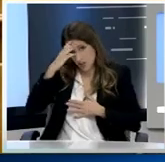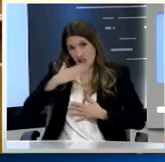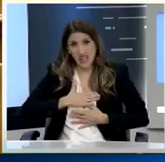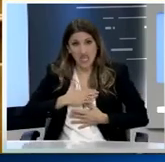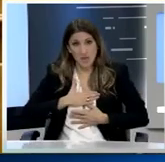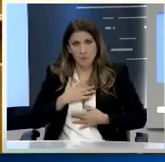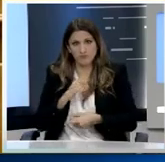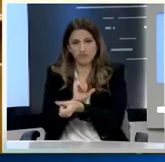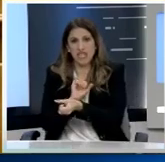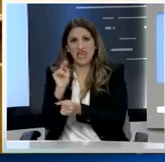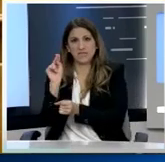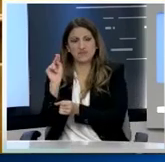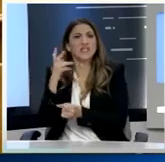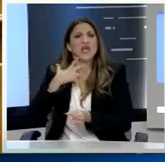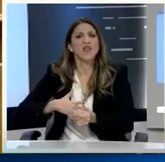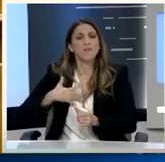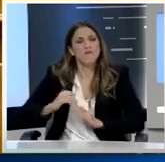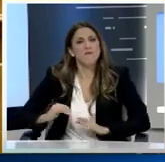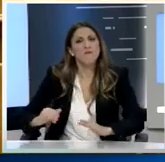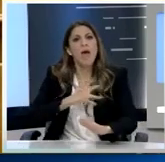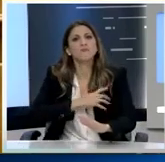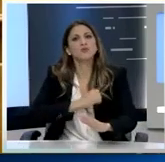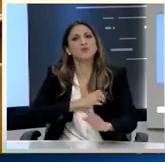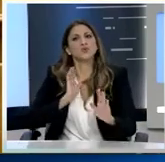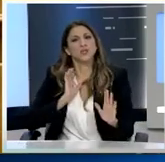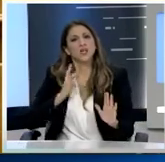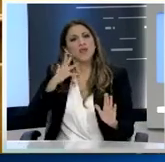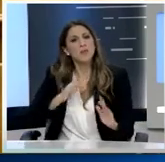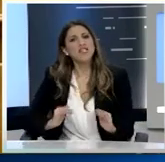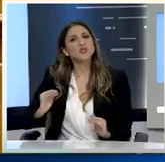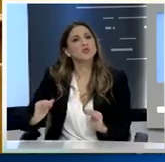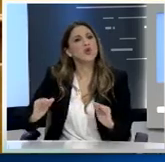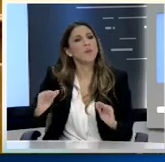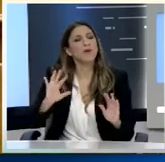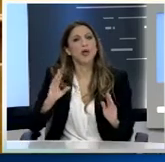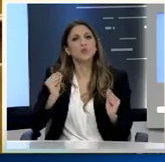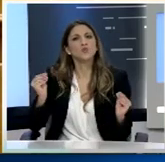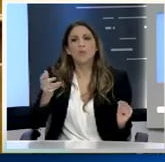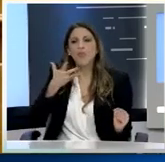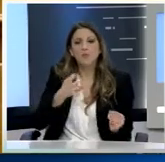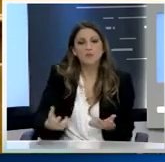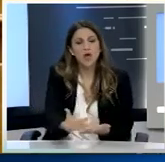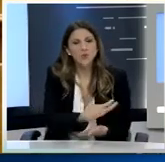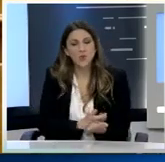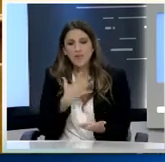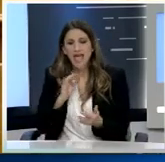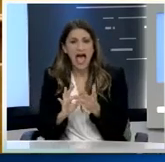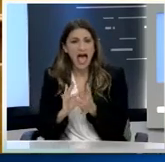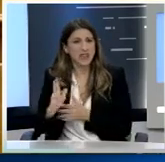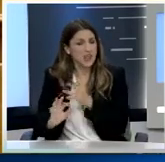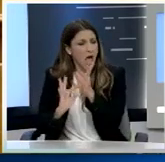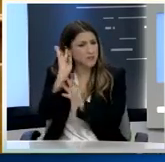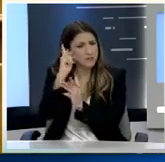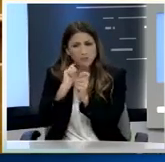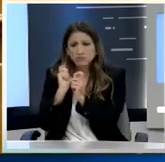δικιά μας δέσμευση, η διατήρηση της αξιοπιστίας και της δημοσιονομικής ισορροπίας με μοίρασμα των καρπών της ανάπτυξης με